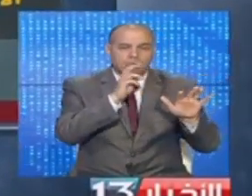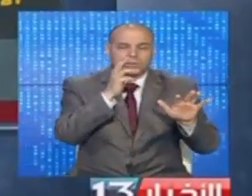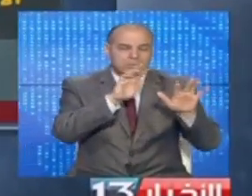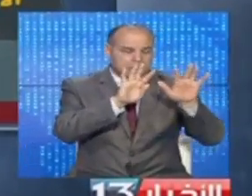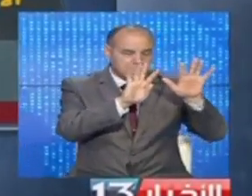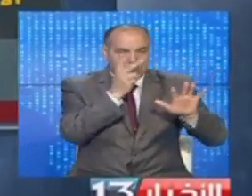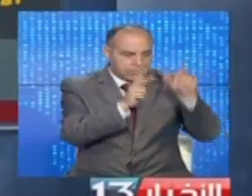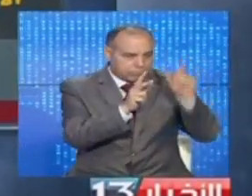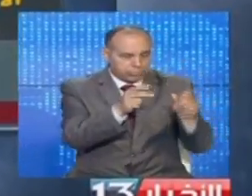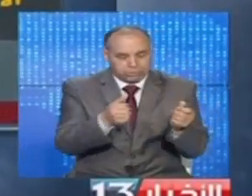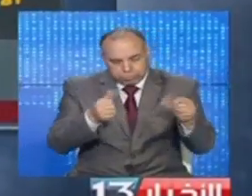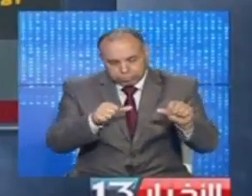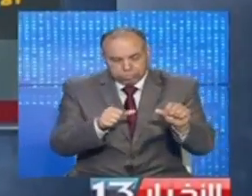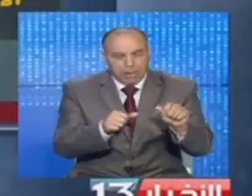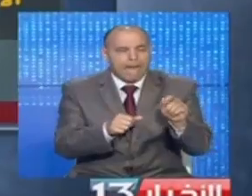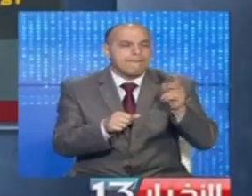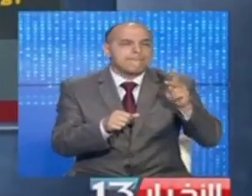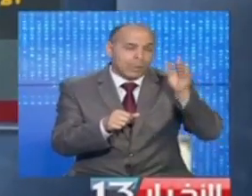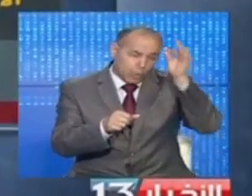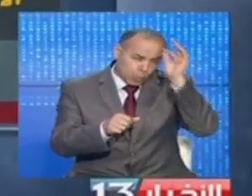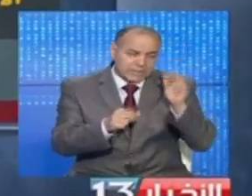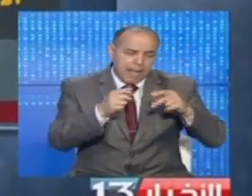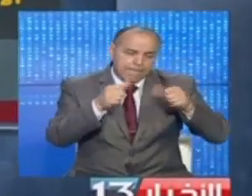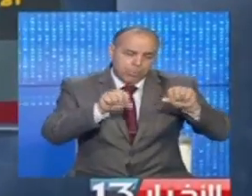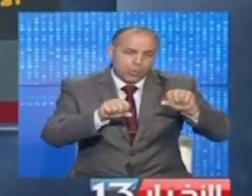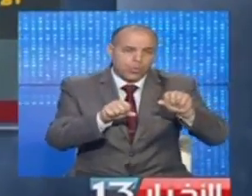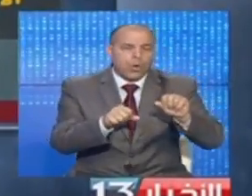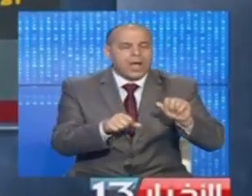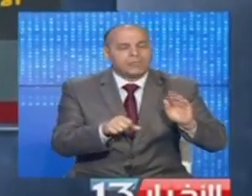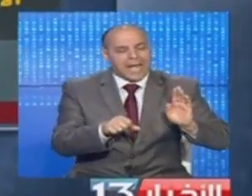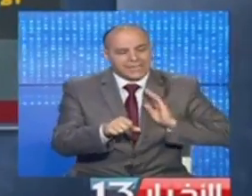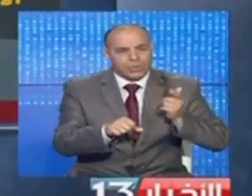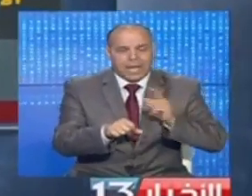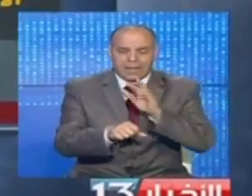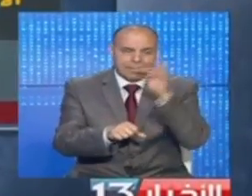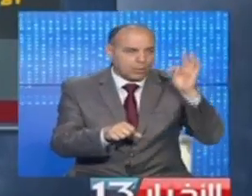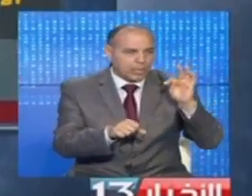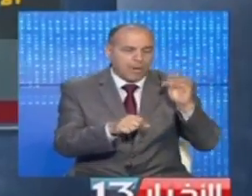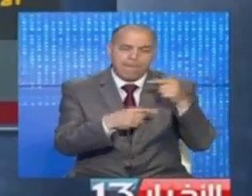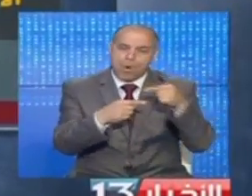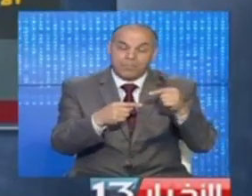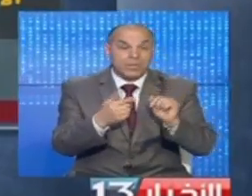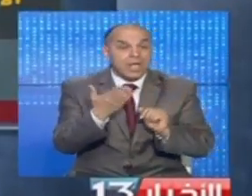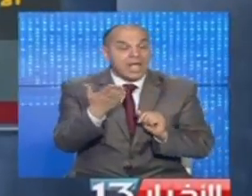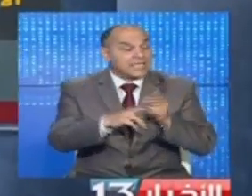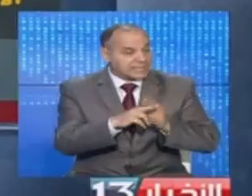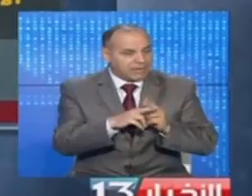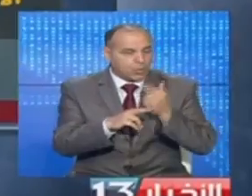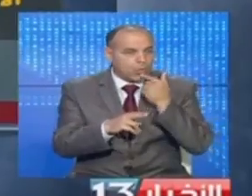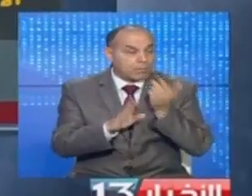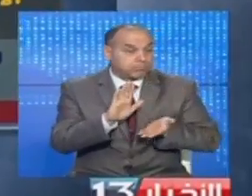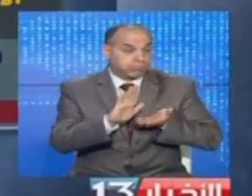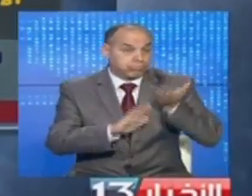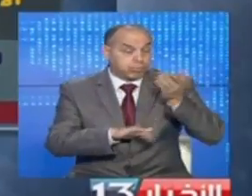تحليلاً بين مخبر معهد باستور والمخبر العسكري بتطاوين كانت سلبية. وفي صفاقس